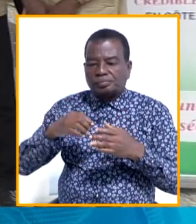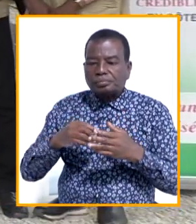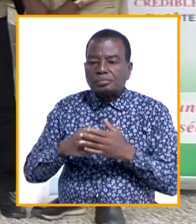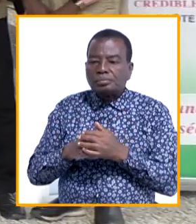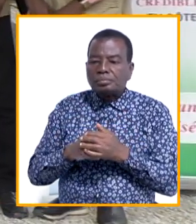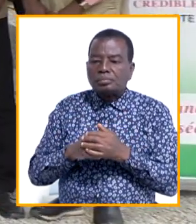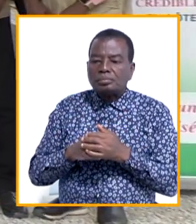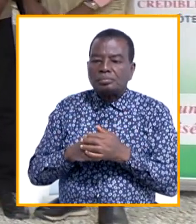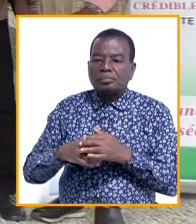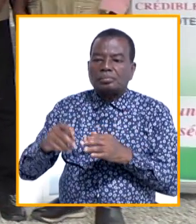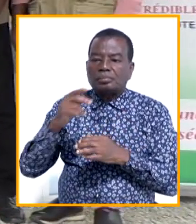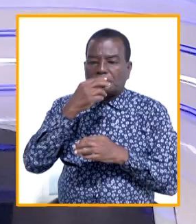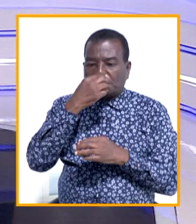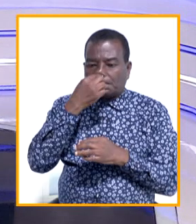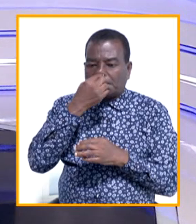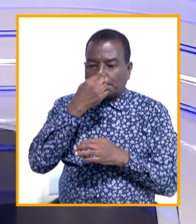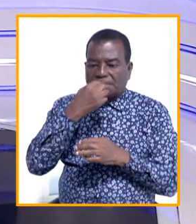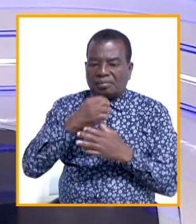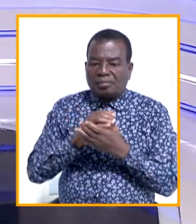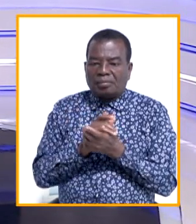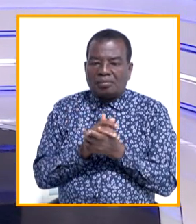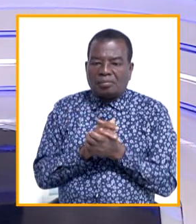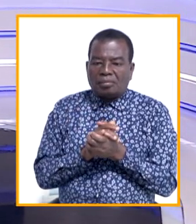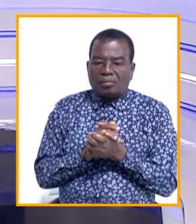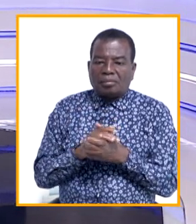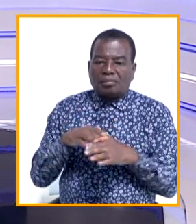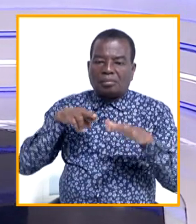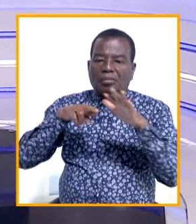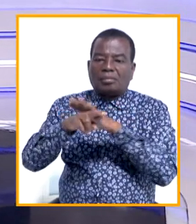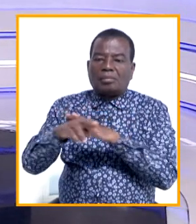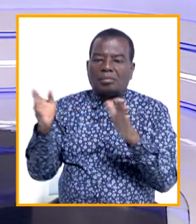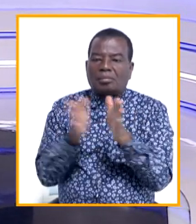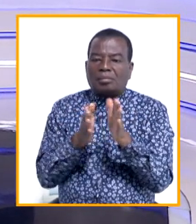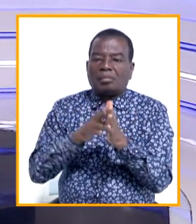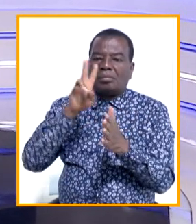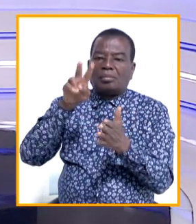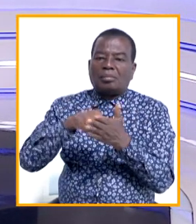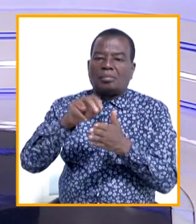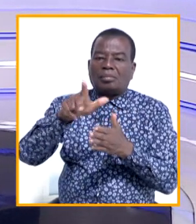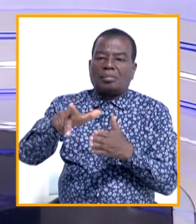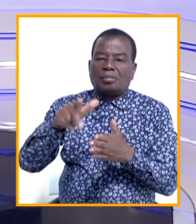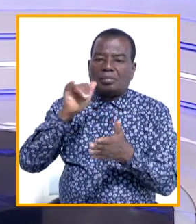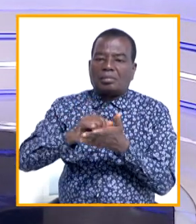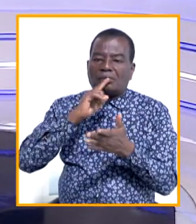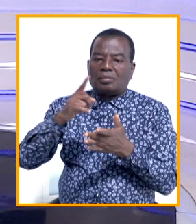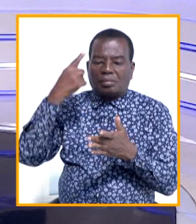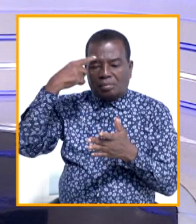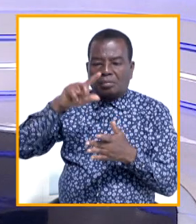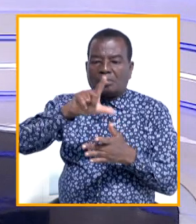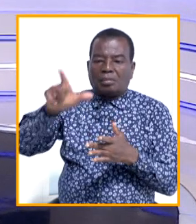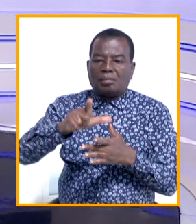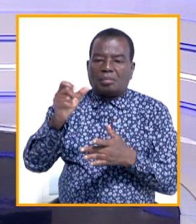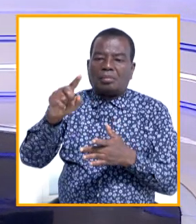fondamentaux des populations la rentrée scolaire 2023-2024 est prévue pour le lundi